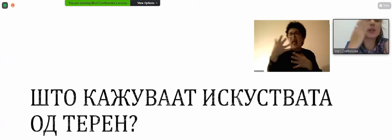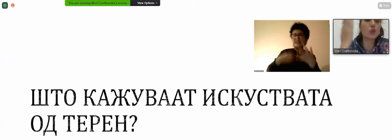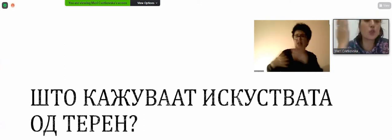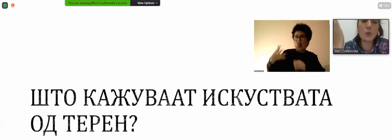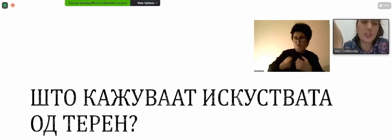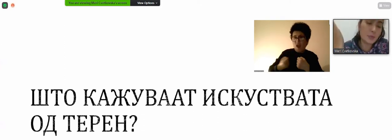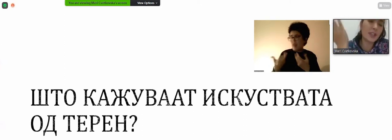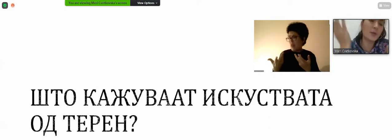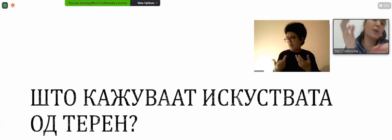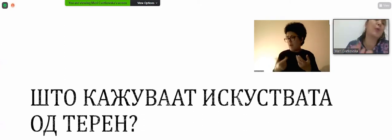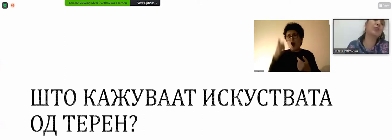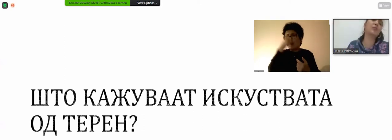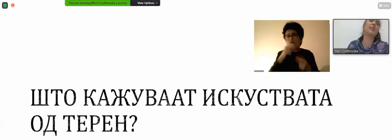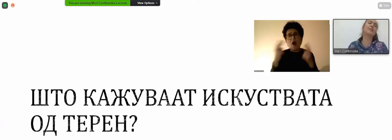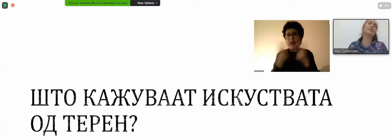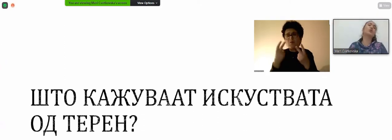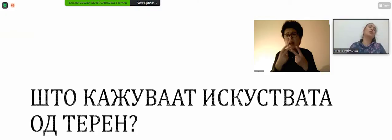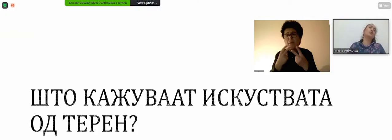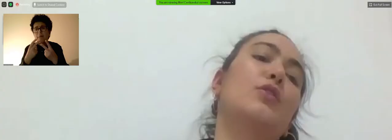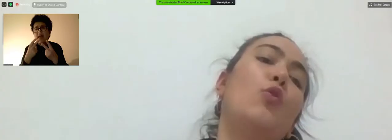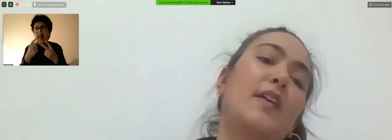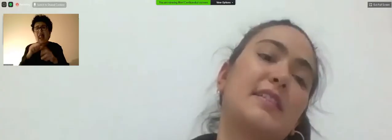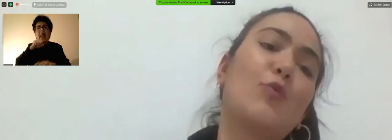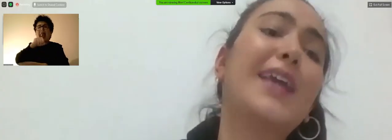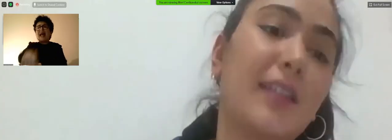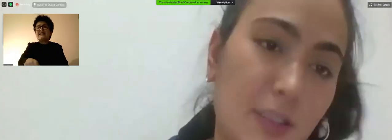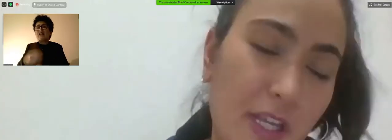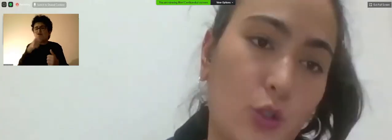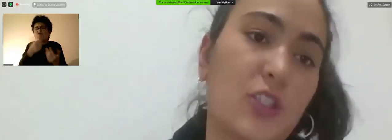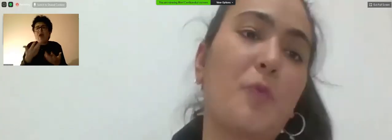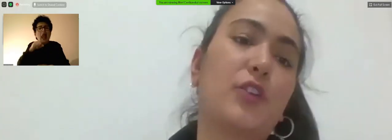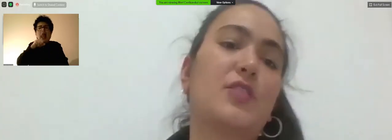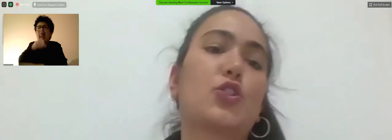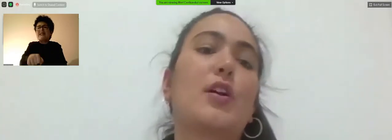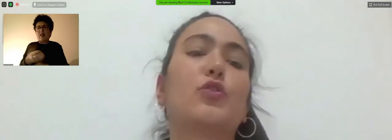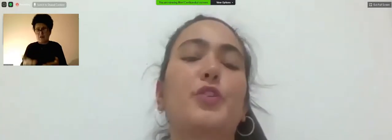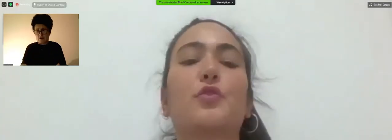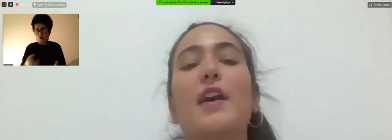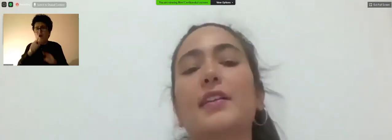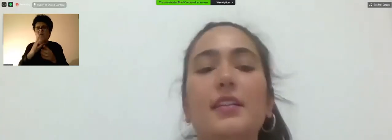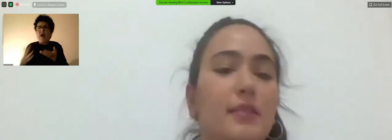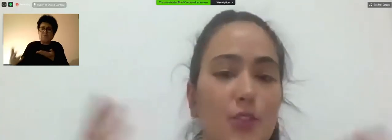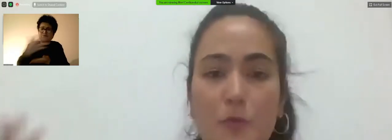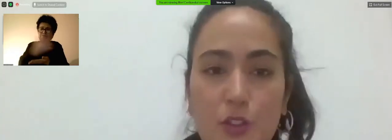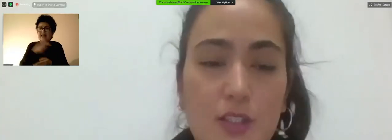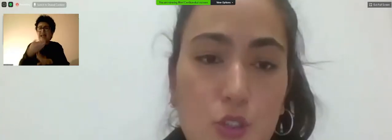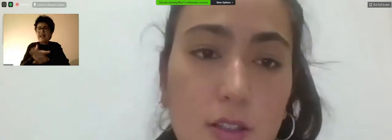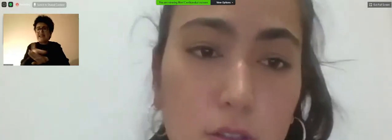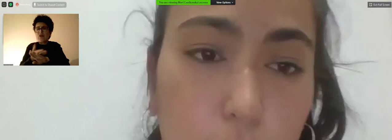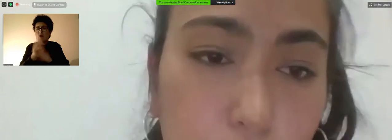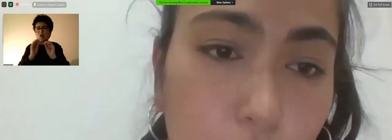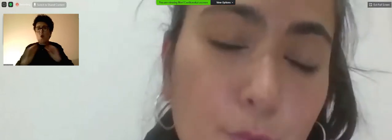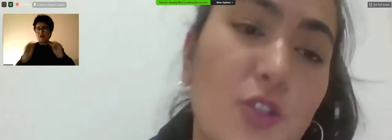што подразбираме под насилство. Ова е само еден аспект од соопфатно сексуално образовање. Соопфатно